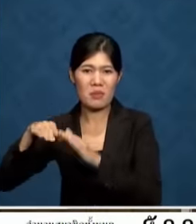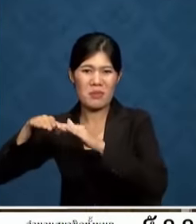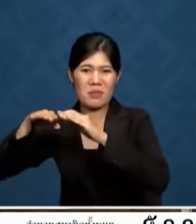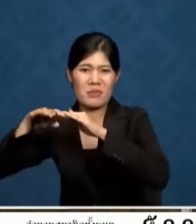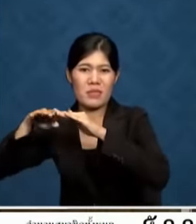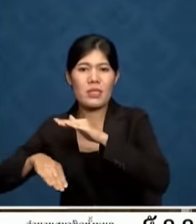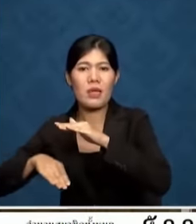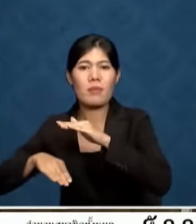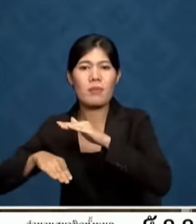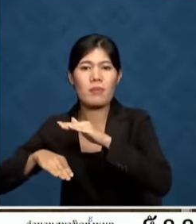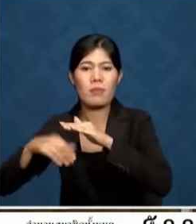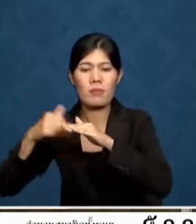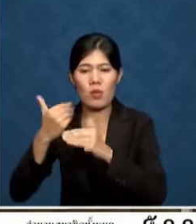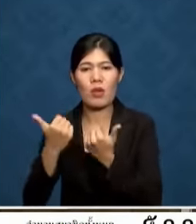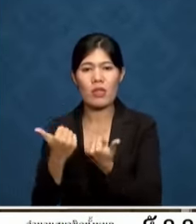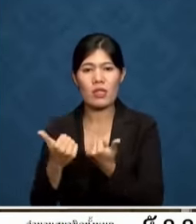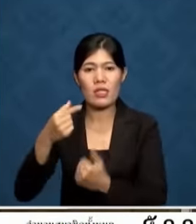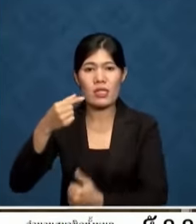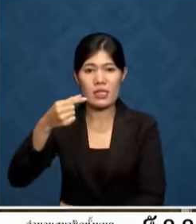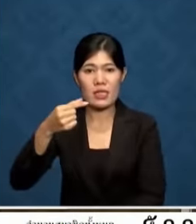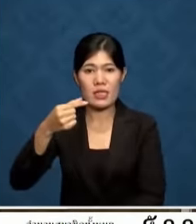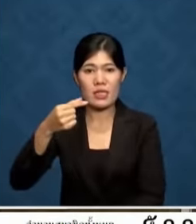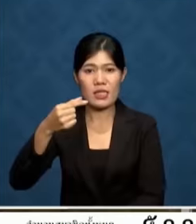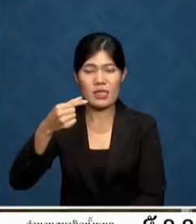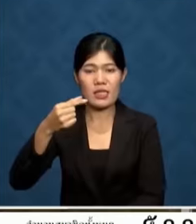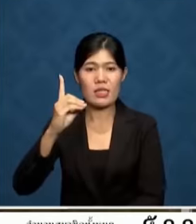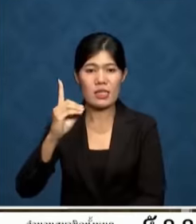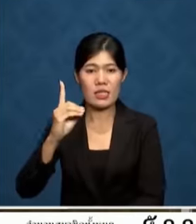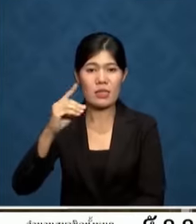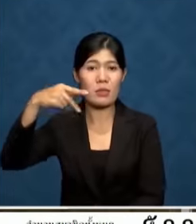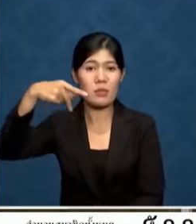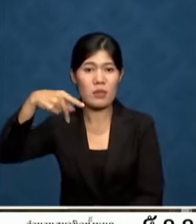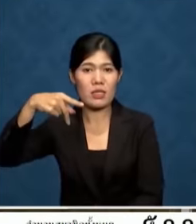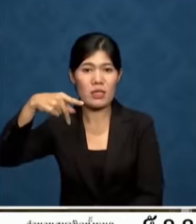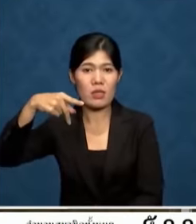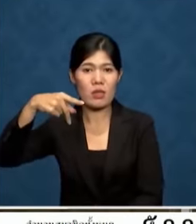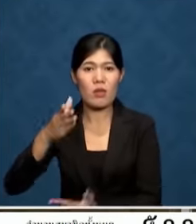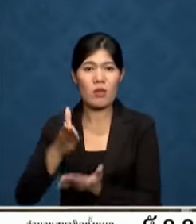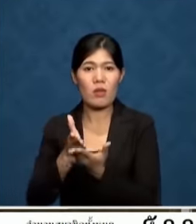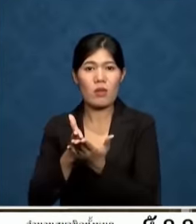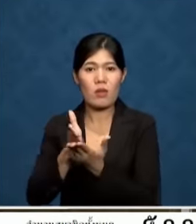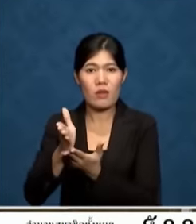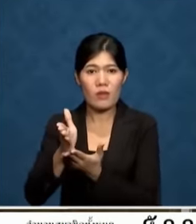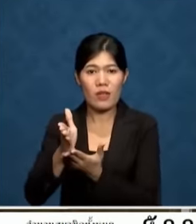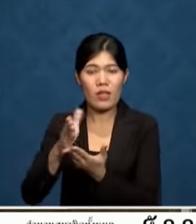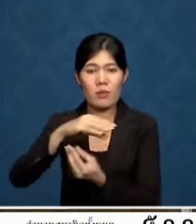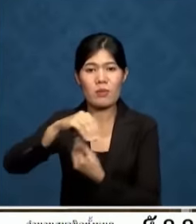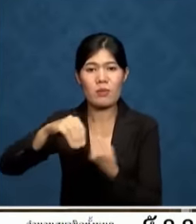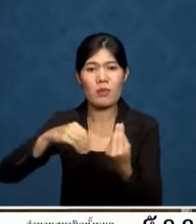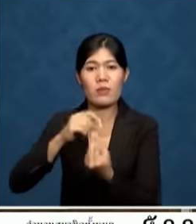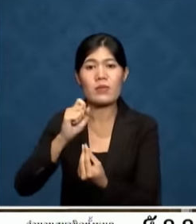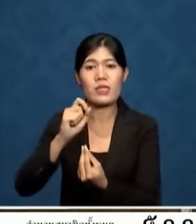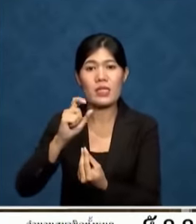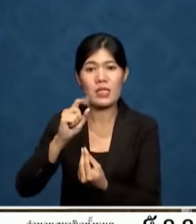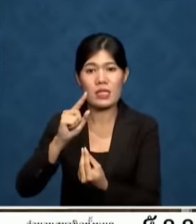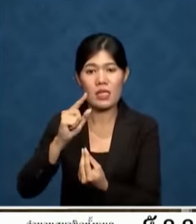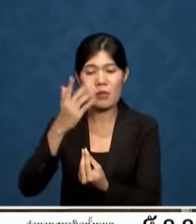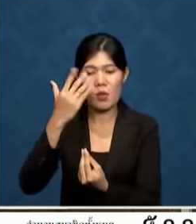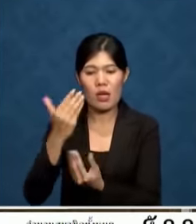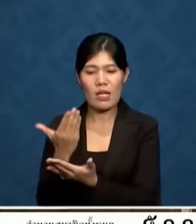Gในสมการ GDPทางเศรษฐศาสตร์เพียงเพื่อให้เหลือเงินไปสนองนักพรรค